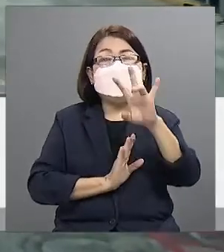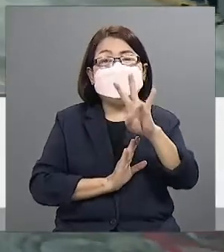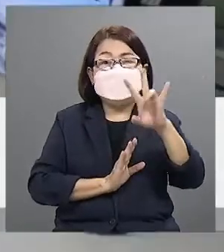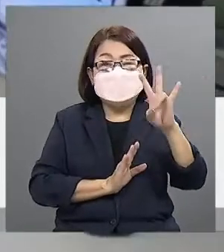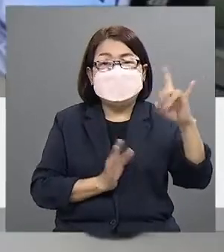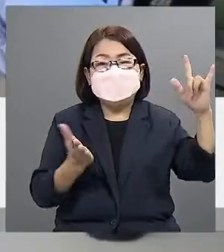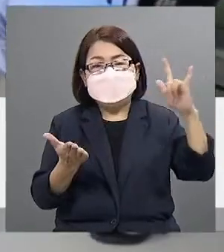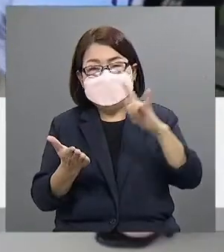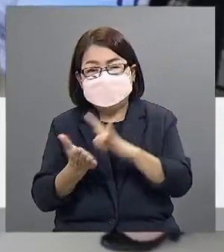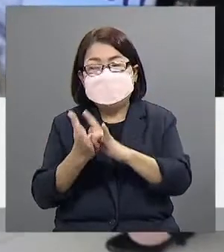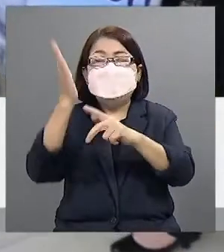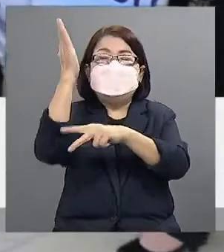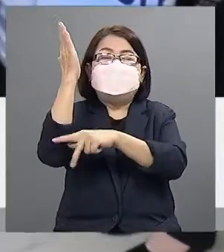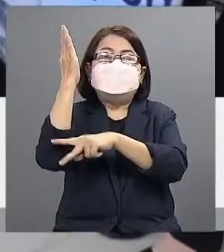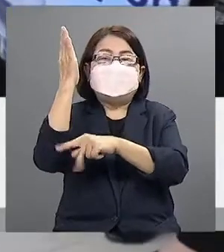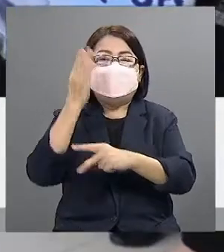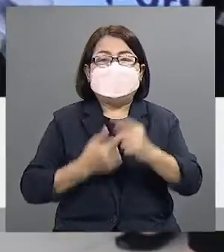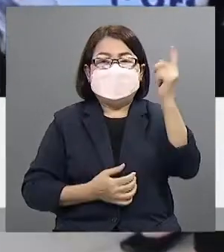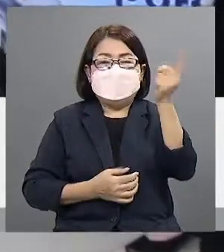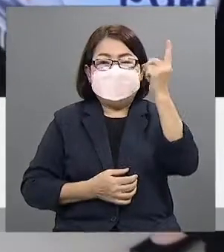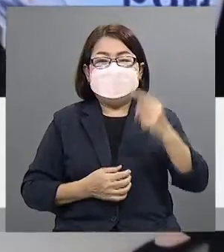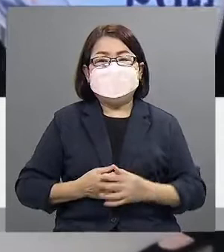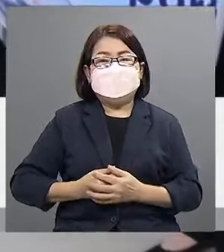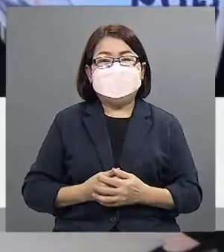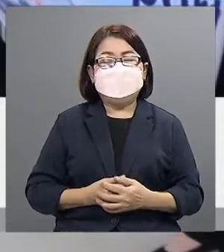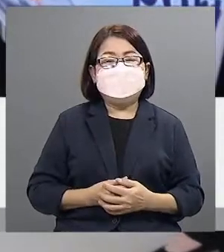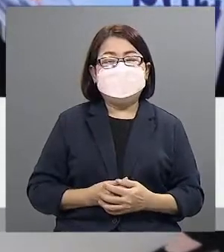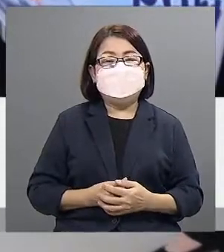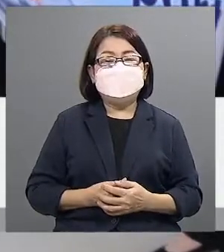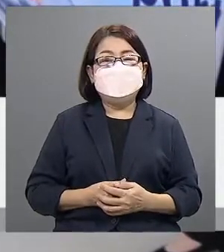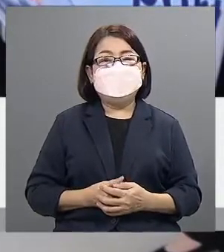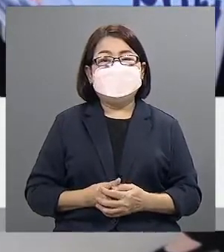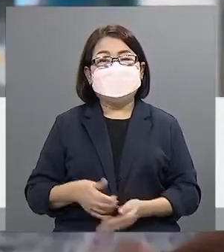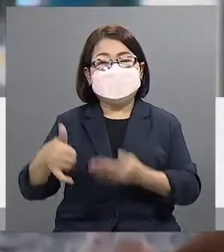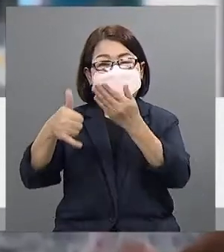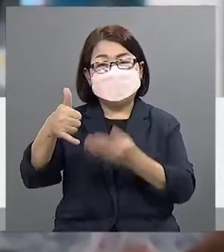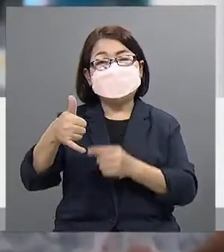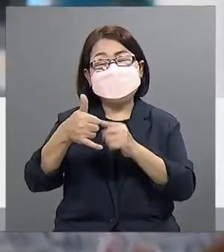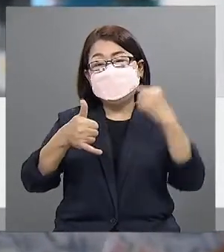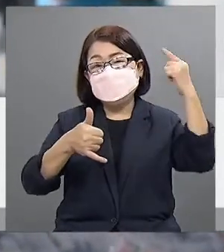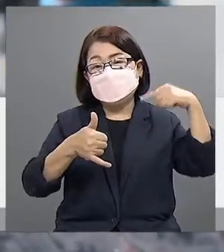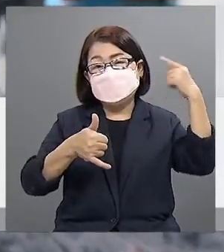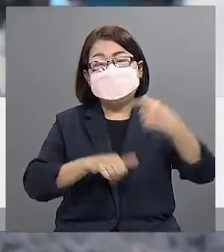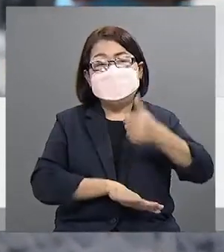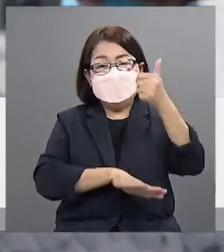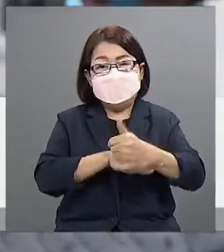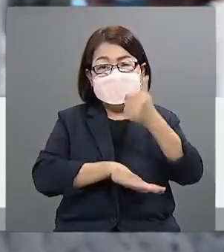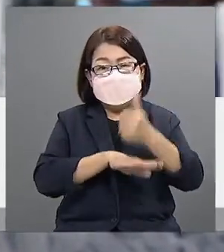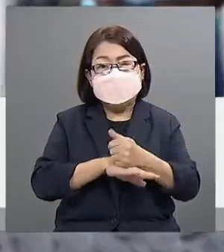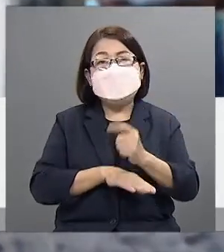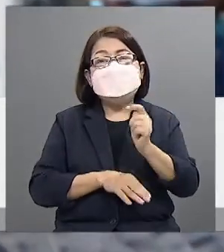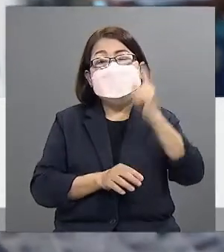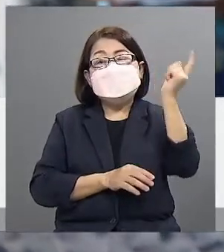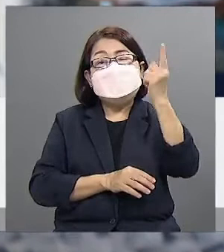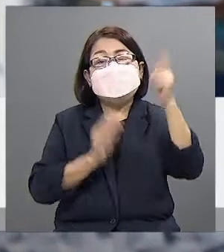จังหวัดภูเก็ตนางสาวนันทาสิริรณสิริผู้อำนวยการททสำนักงานภูเก็ตก็บอกนะคะว่าต